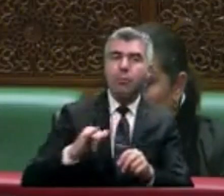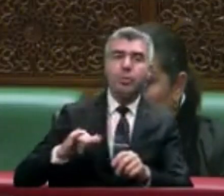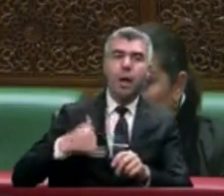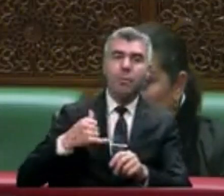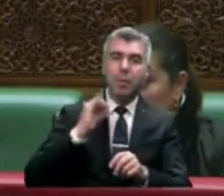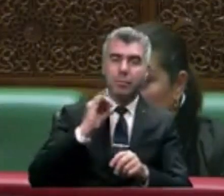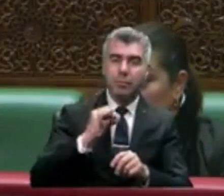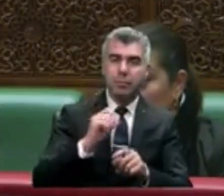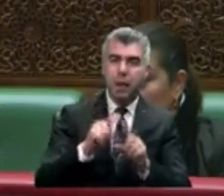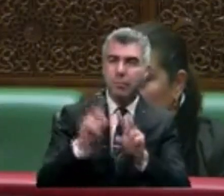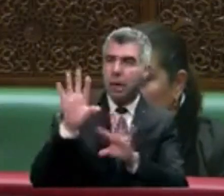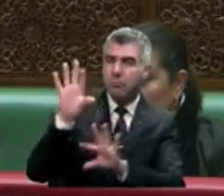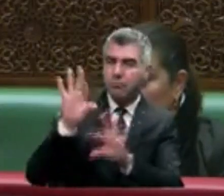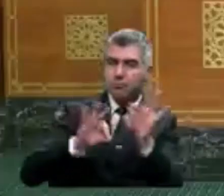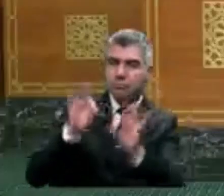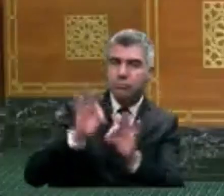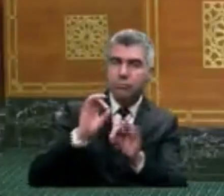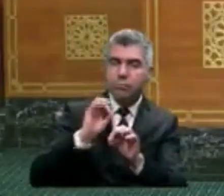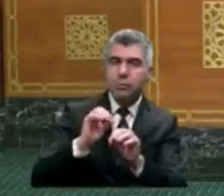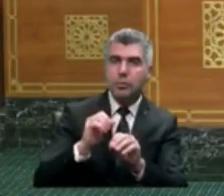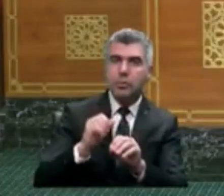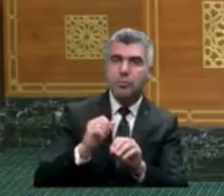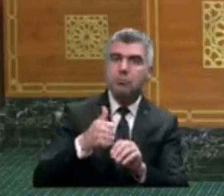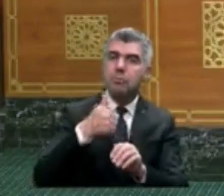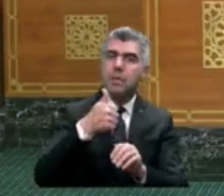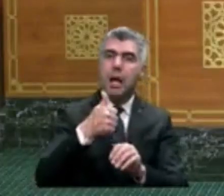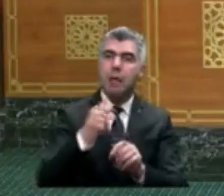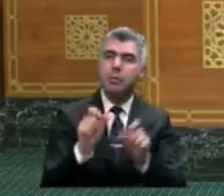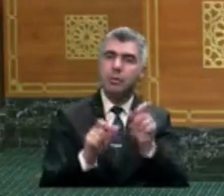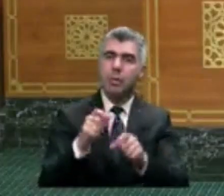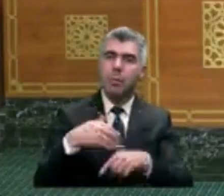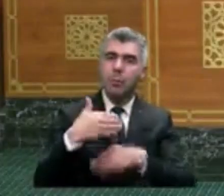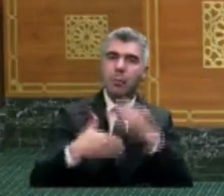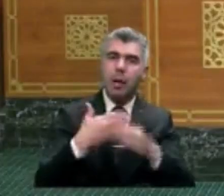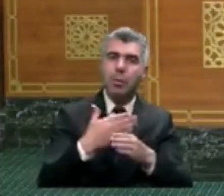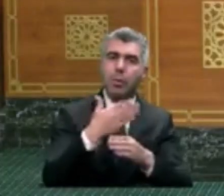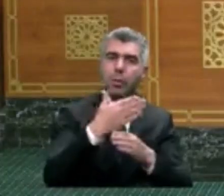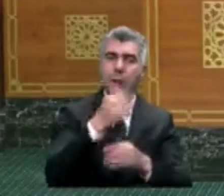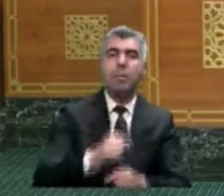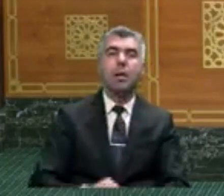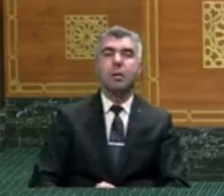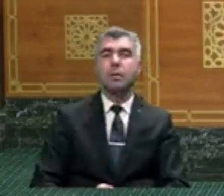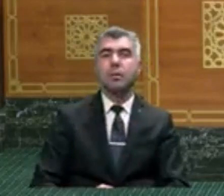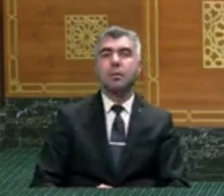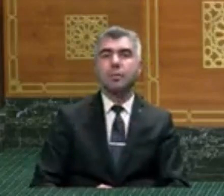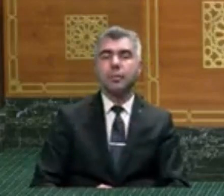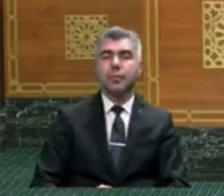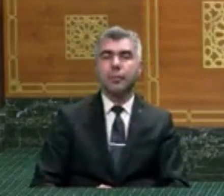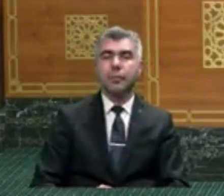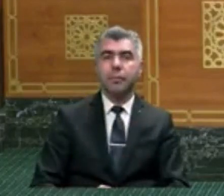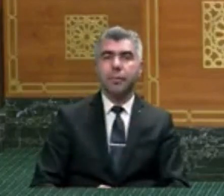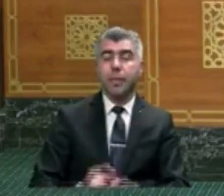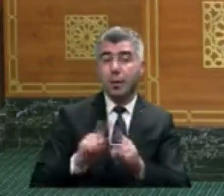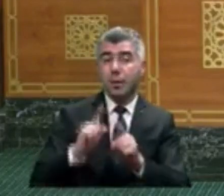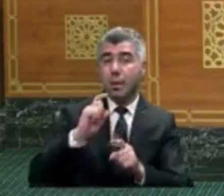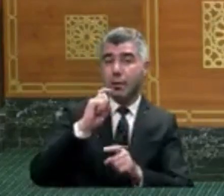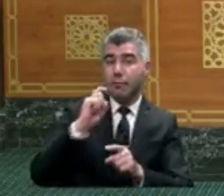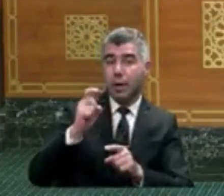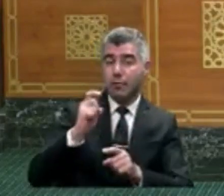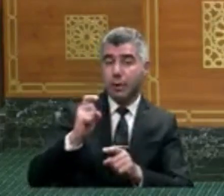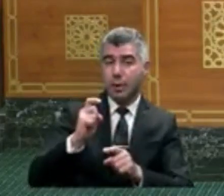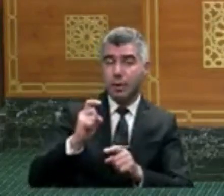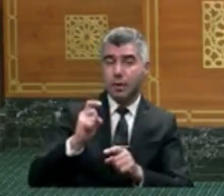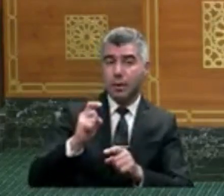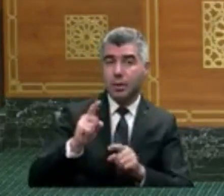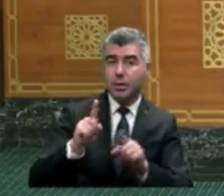يكون عندنا واحد الانتقاء من احسن الشباب ديالنا وهذا المنحه على